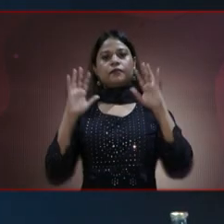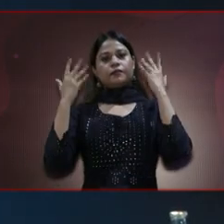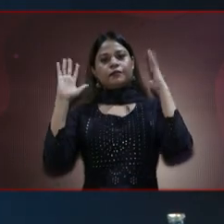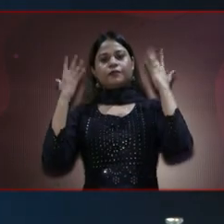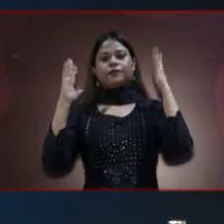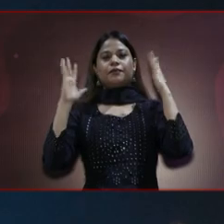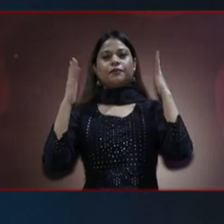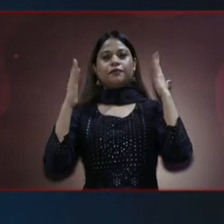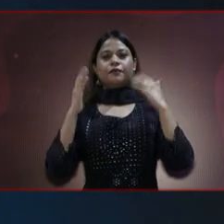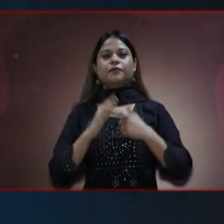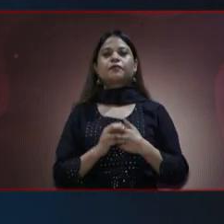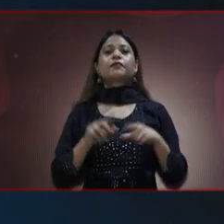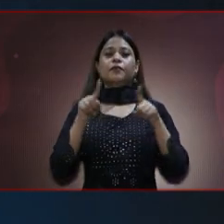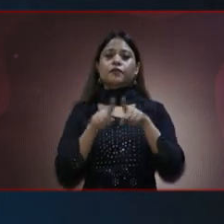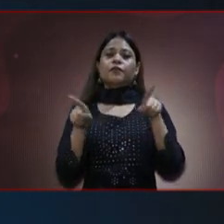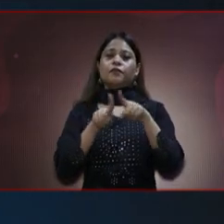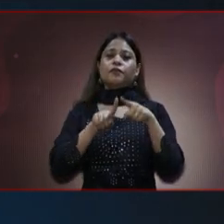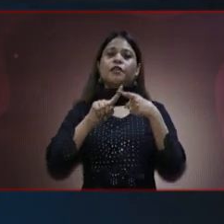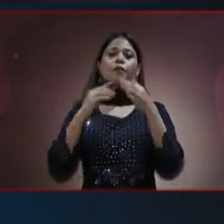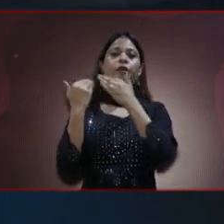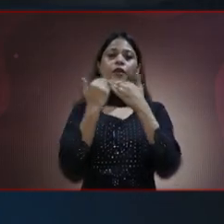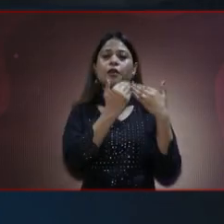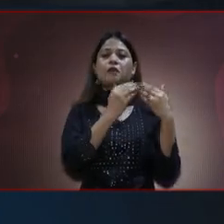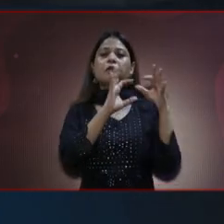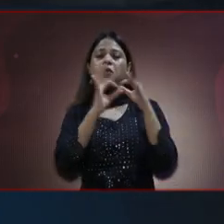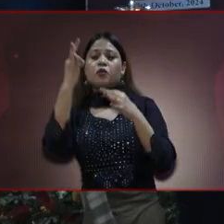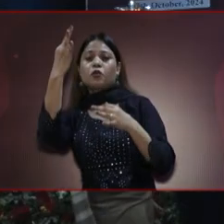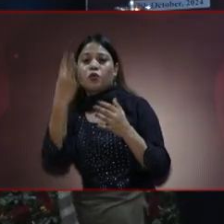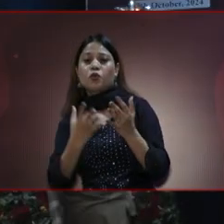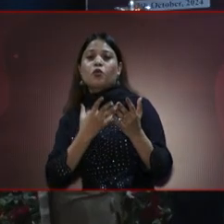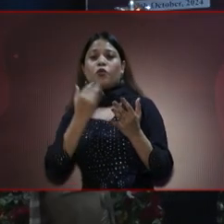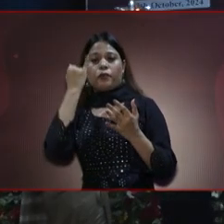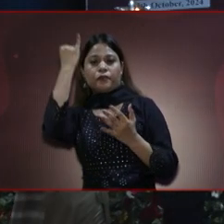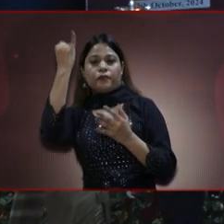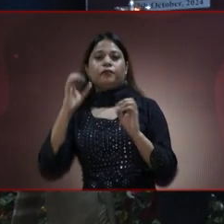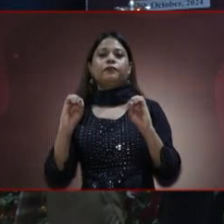शिक्षा के क्षेत्र में ये नवीनतम पहल और यह महत्वपूर्ण पल।